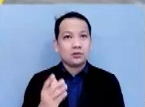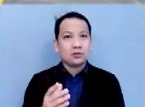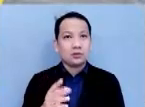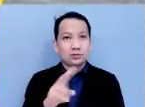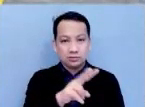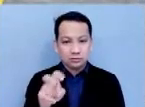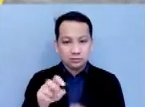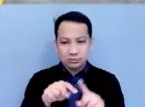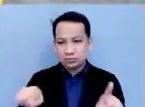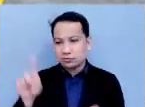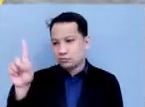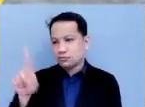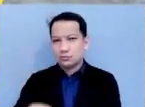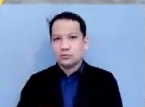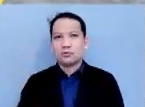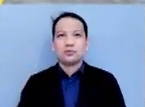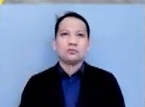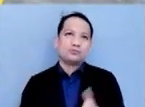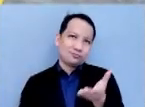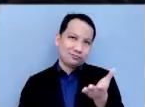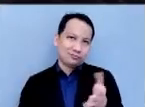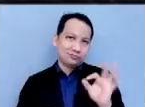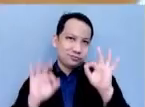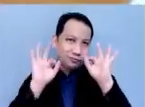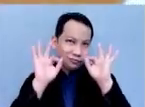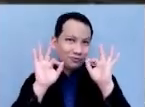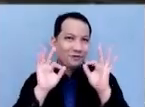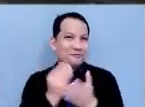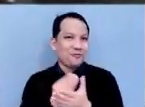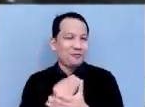to 1,000. Kitang-kita.